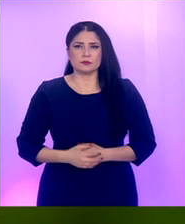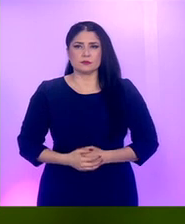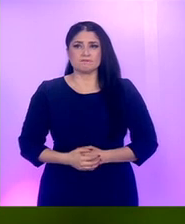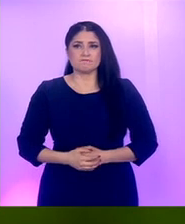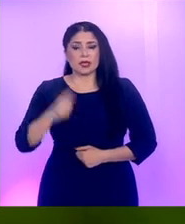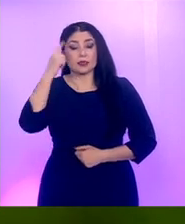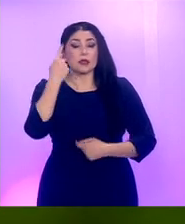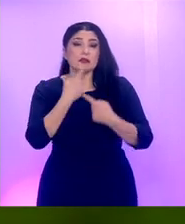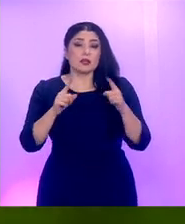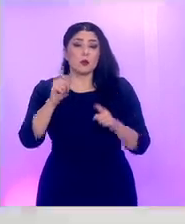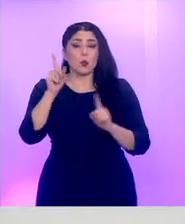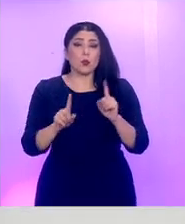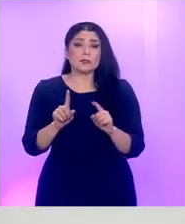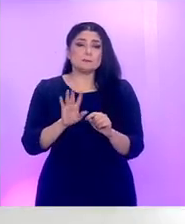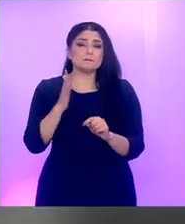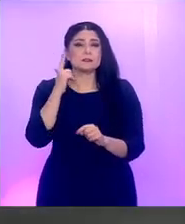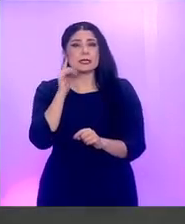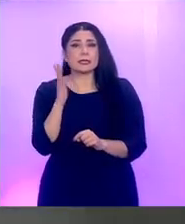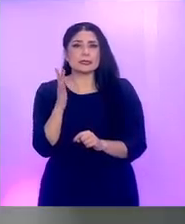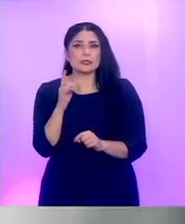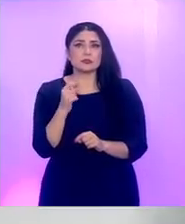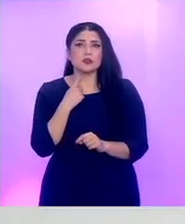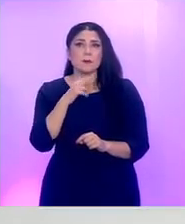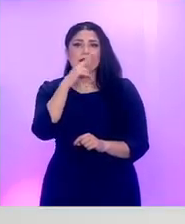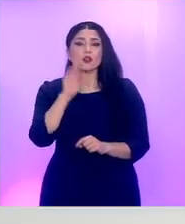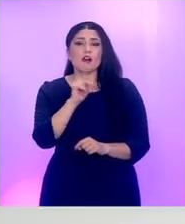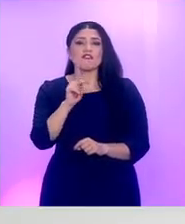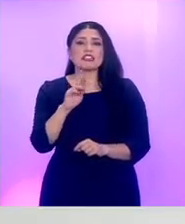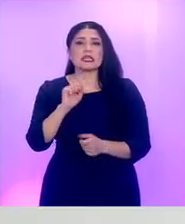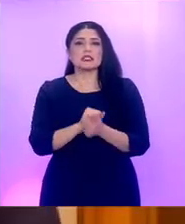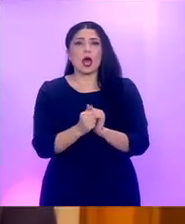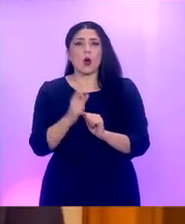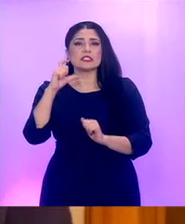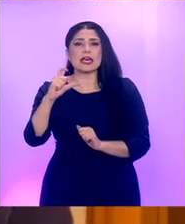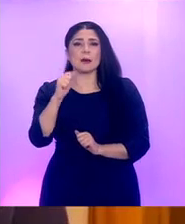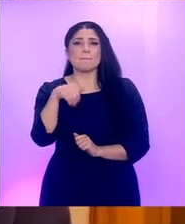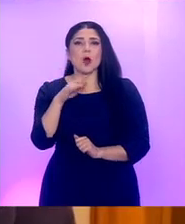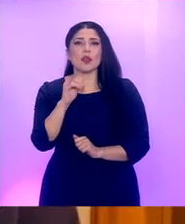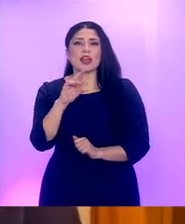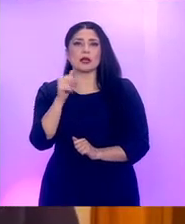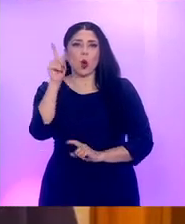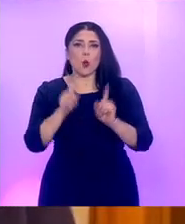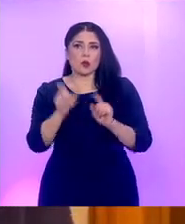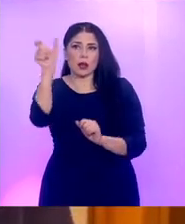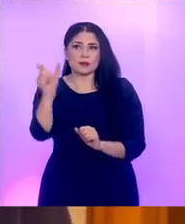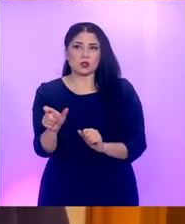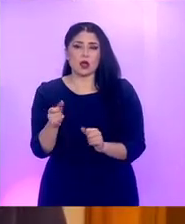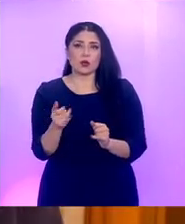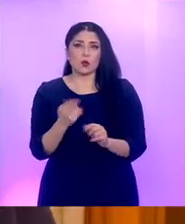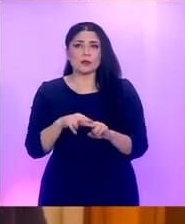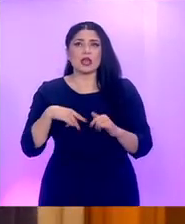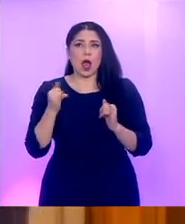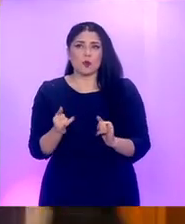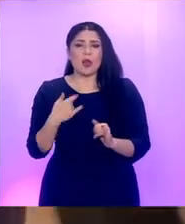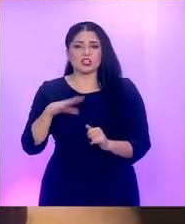Sunt parlamentari care au rețineri și ar prefera să se vaccineze doar cu Pfizer sau Moderna. În condițiile actuale, aș prefera un